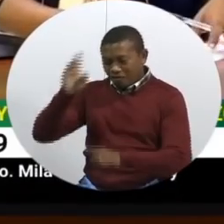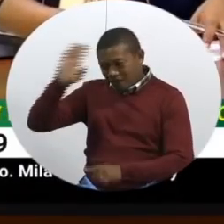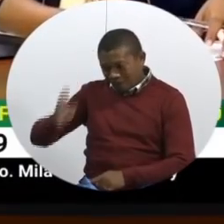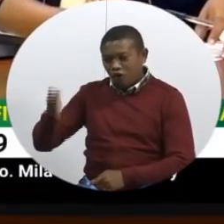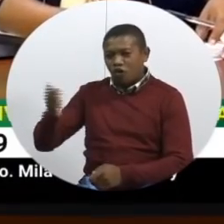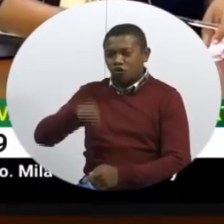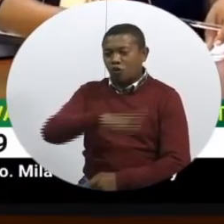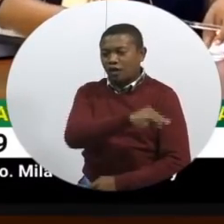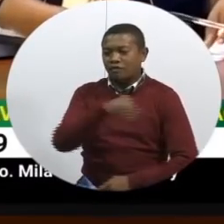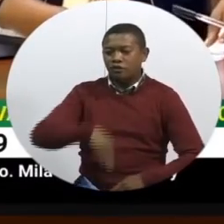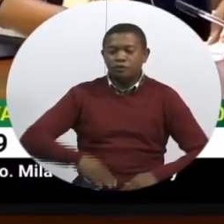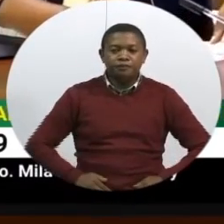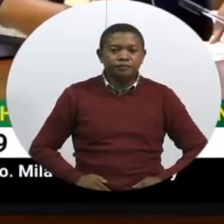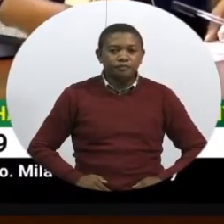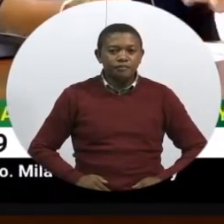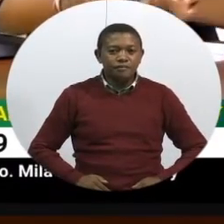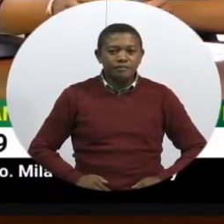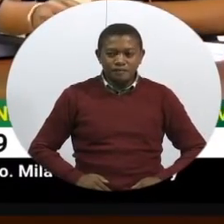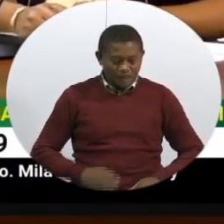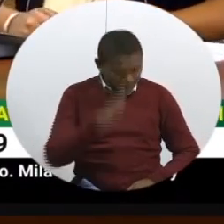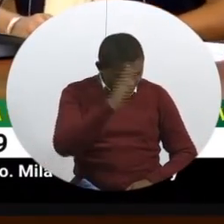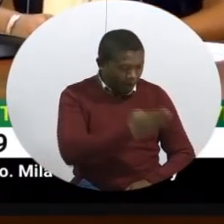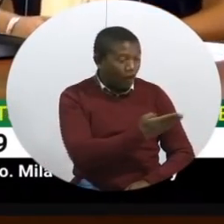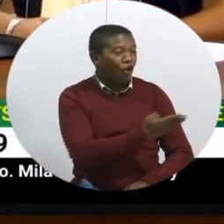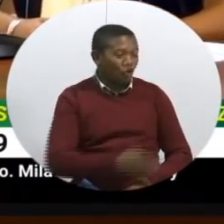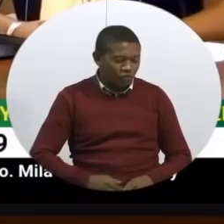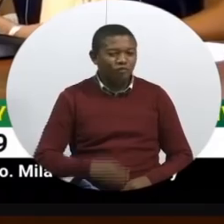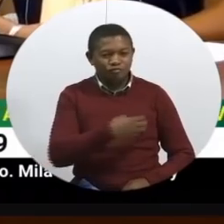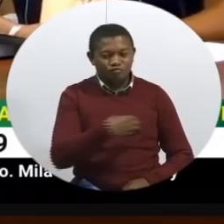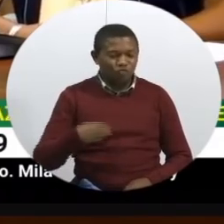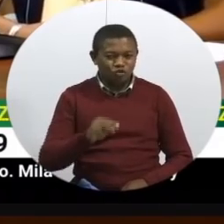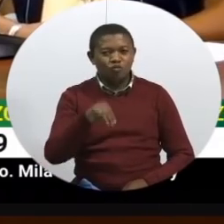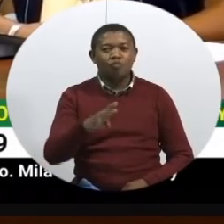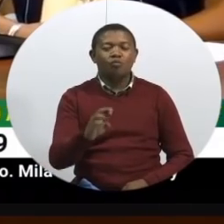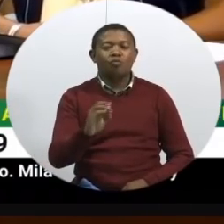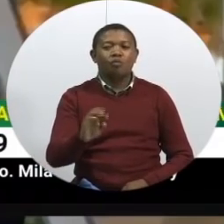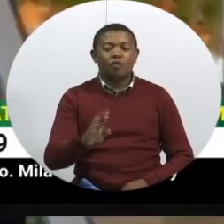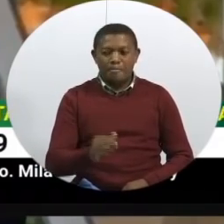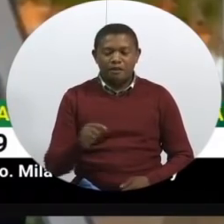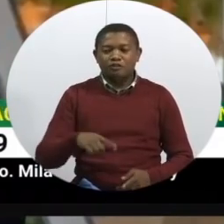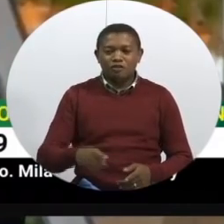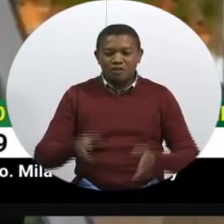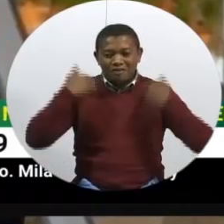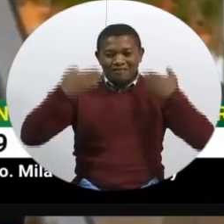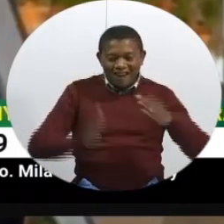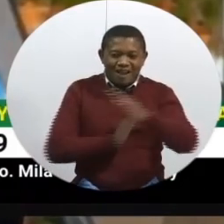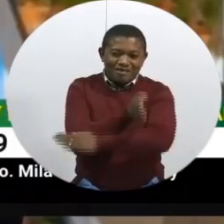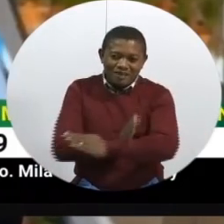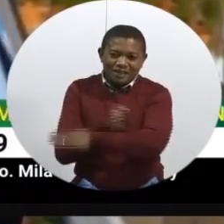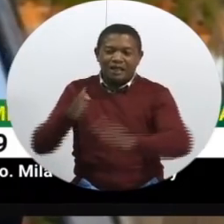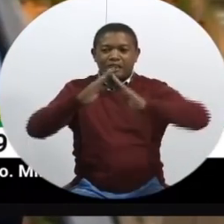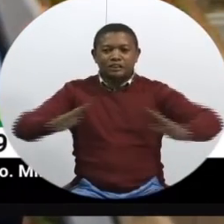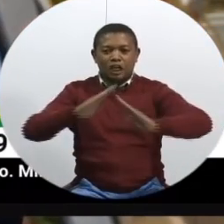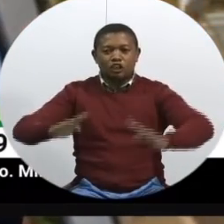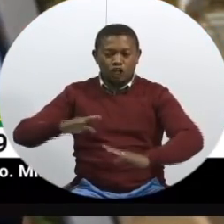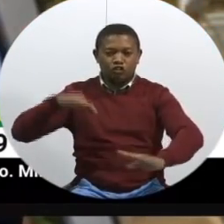izao. Ia, miarabanao mio ary ampifaliana trano no hitsidihana ny tokantrano rehetra manerana ny nosy mba hahafahantsika mitafy